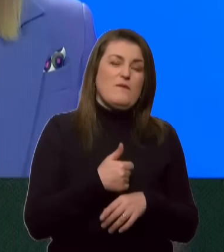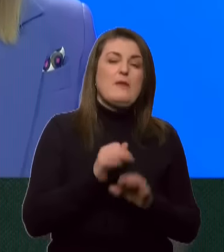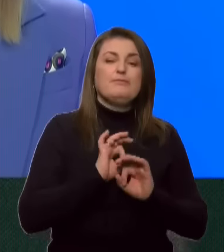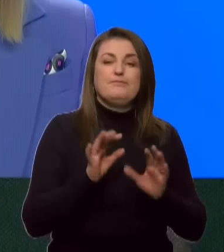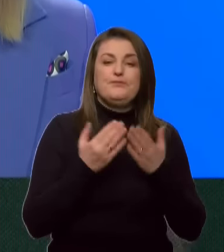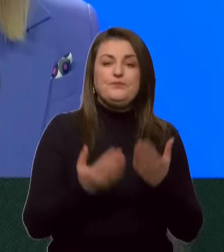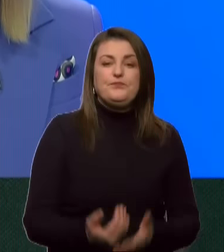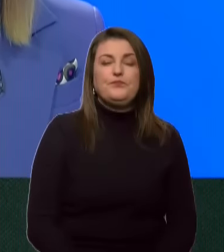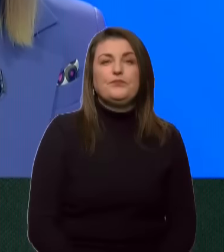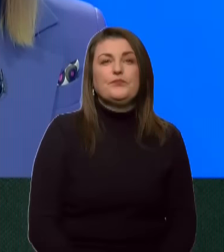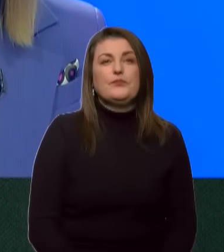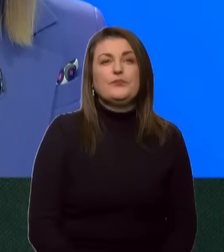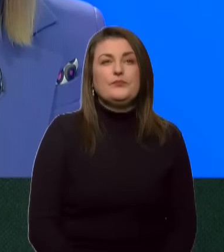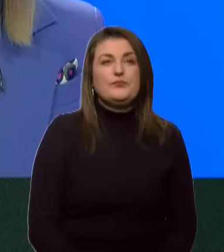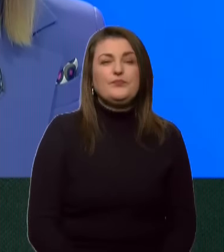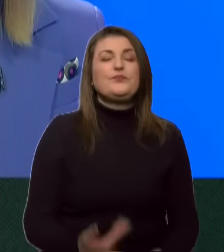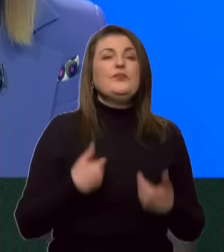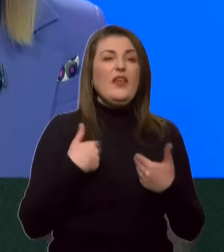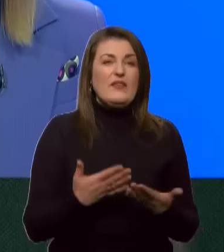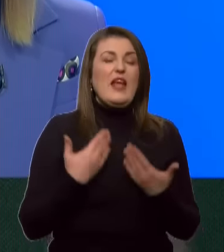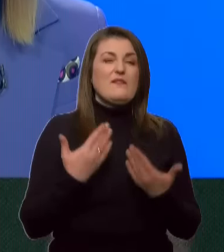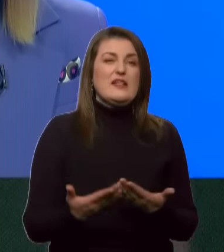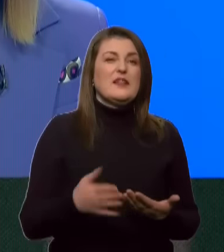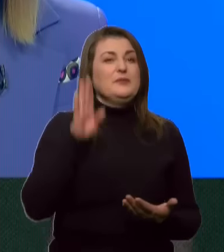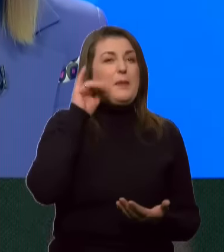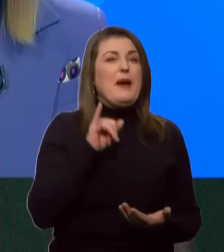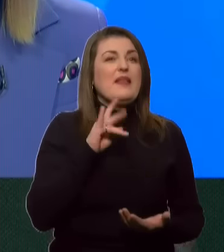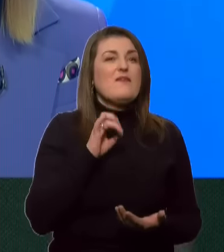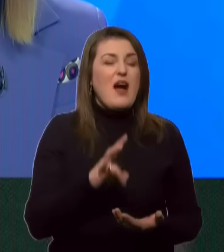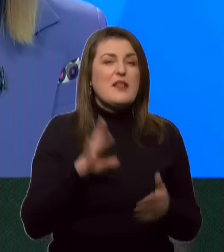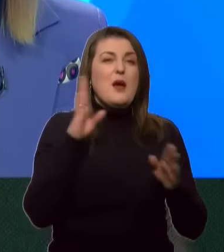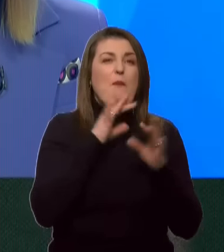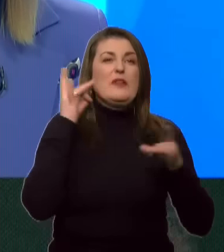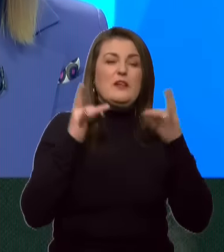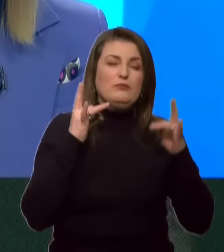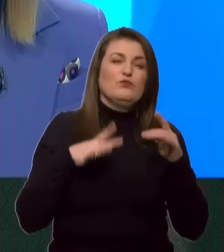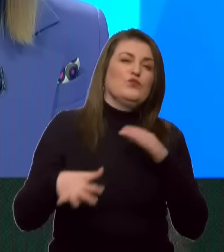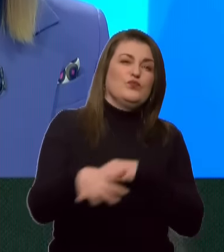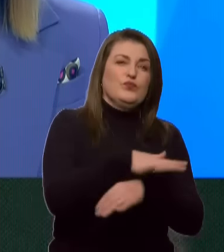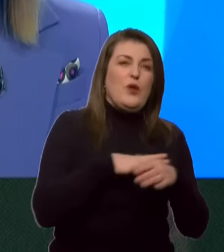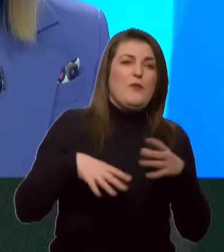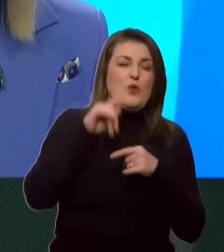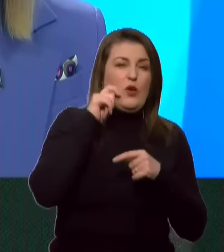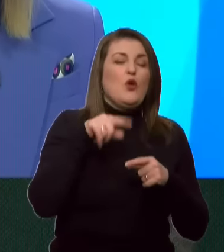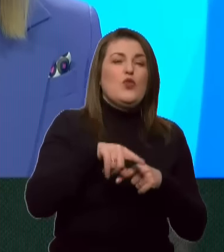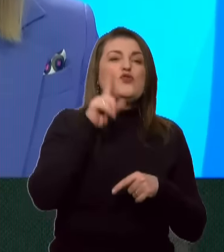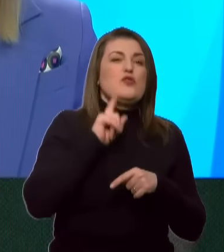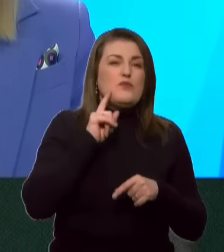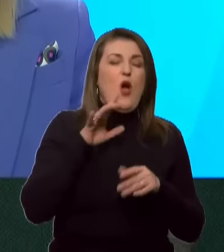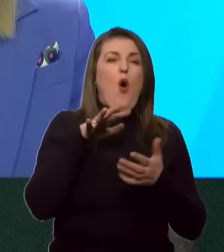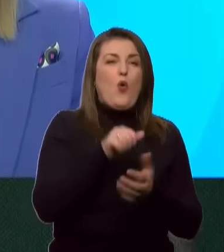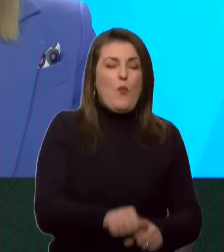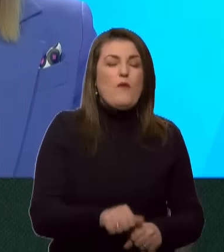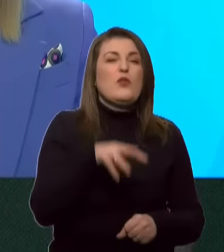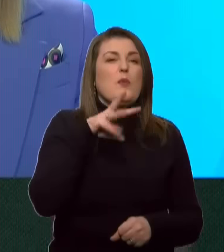вітання вам. Вітаю я вас. Пане Іване, повітряна тривога шириться усією Україною, зокрема, у тимчасово окупованому